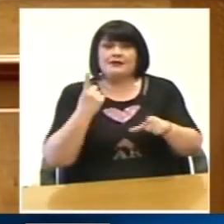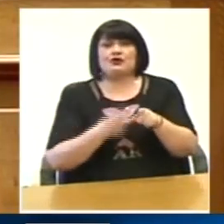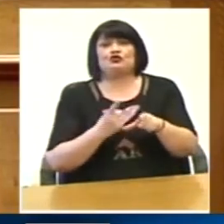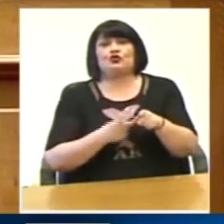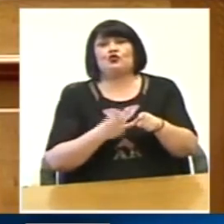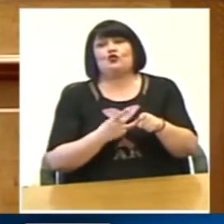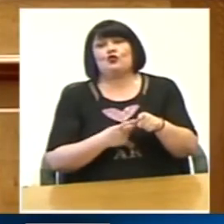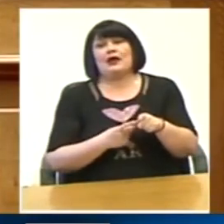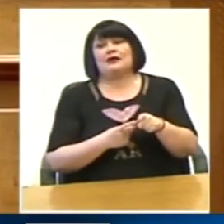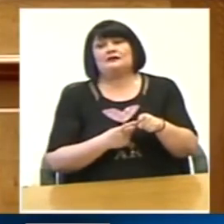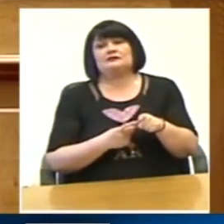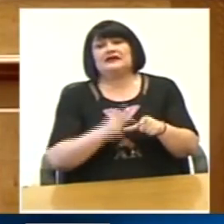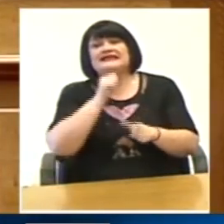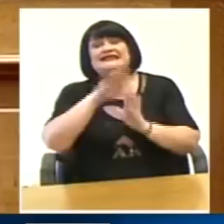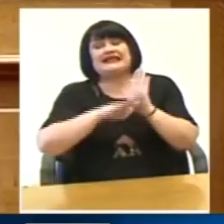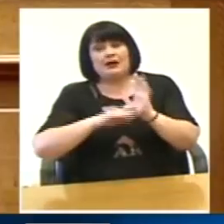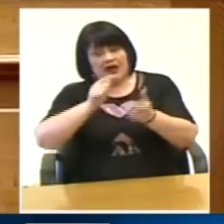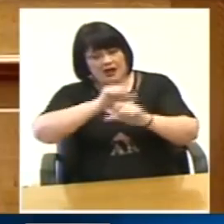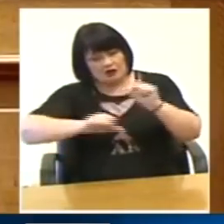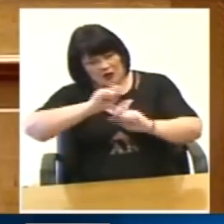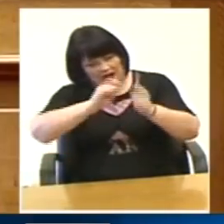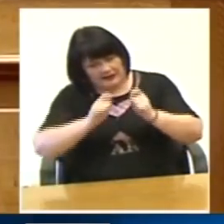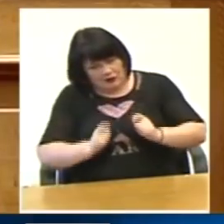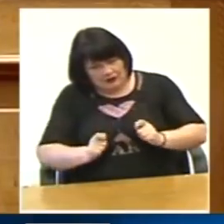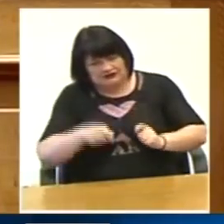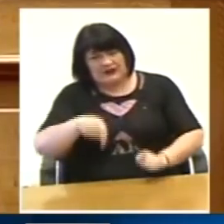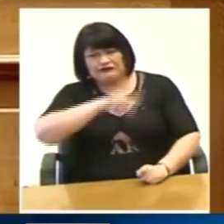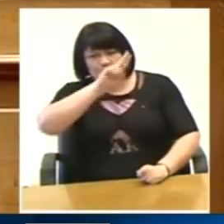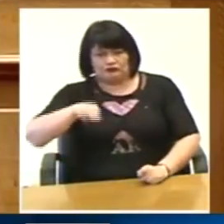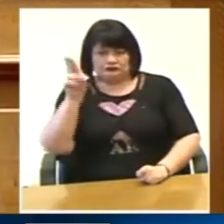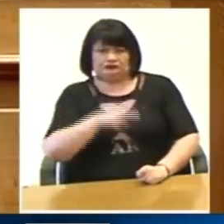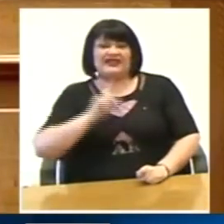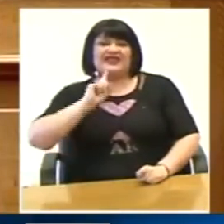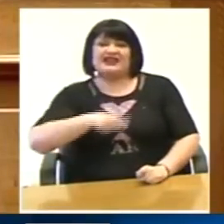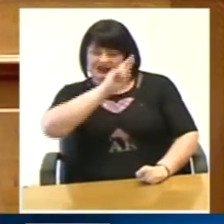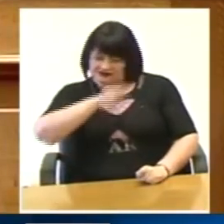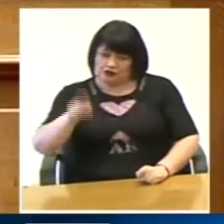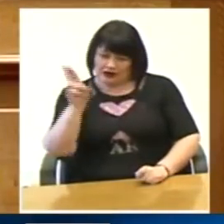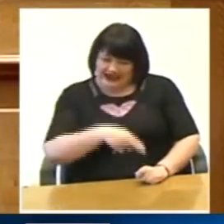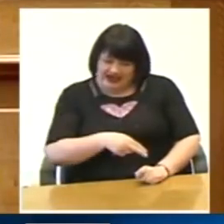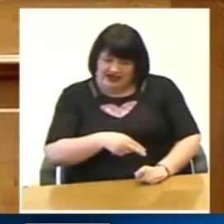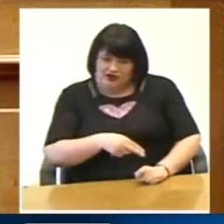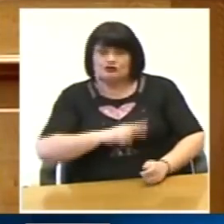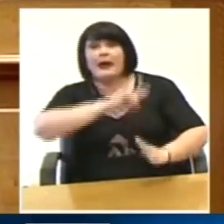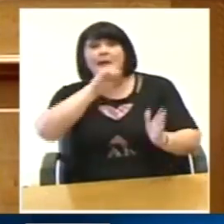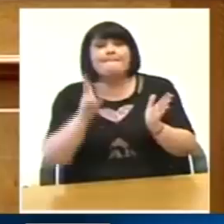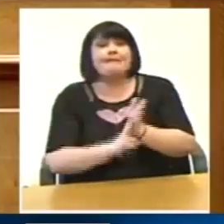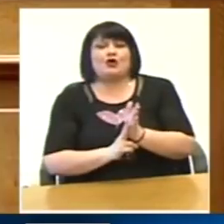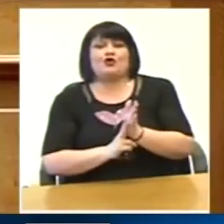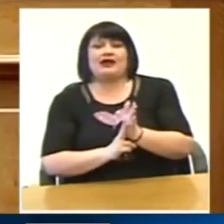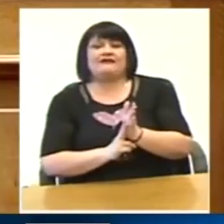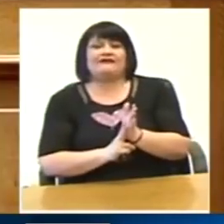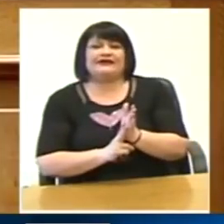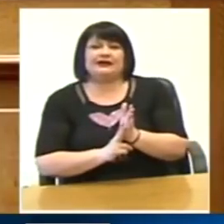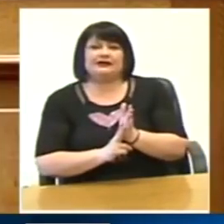στην αναθεώρηση του συντάγματος. Δηλαδή να καταργηθεί αυτή η επέσχυτη διάταξη του συντάγματος που απαγορεύει